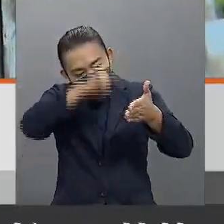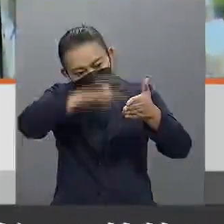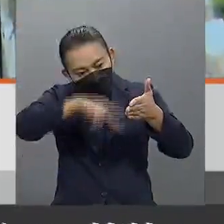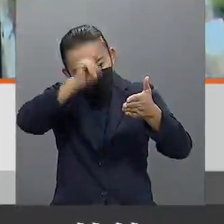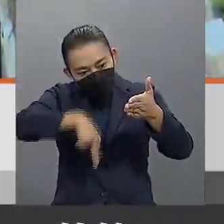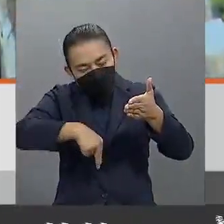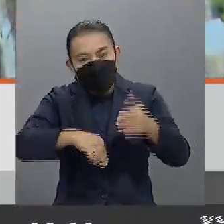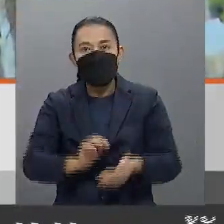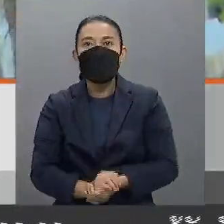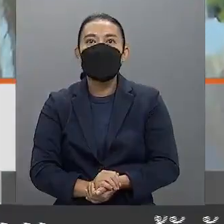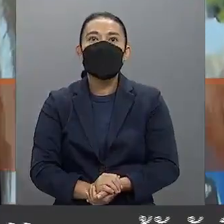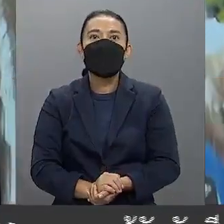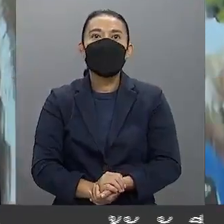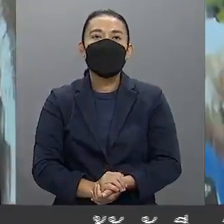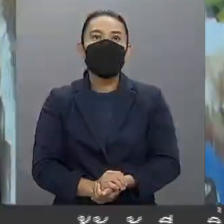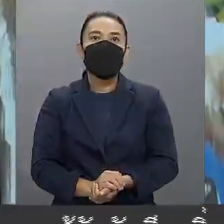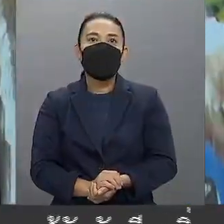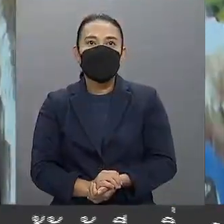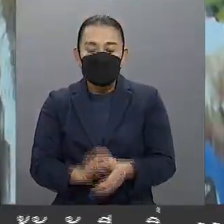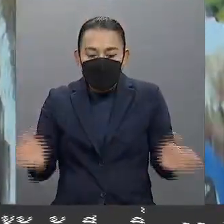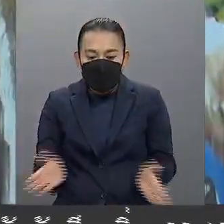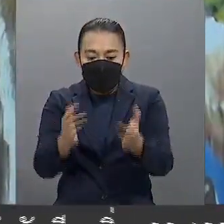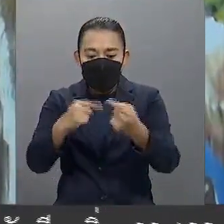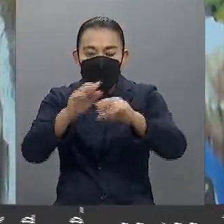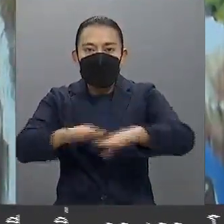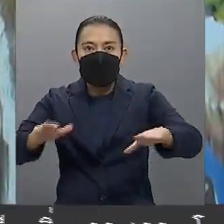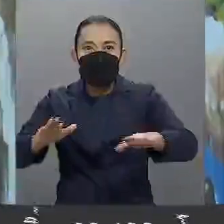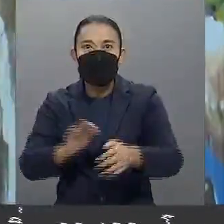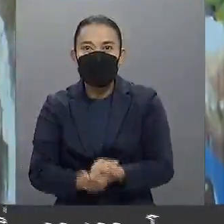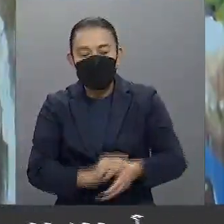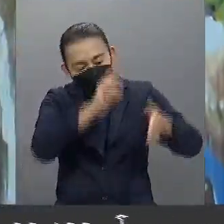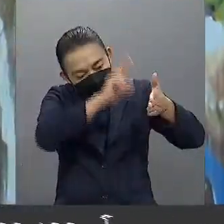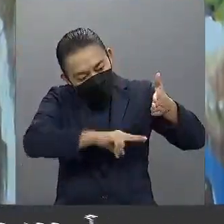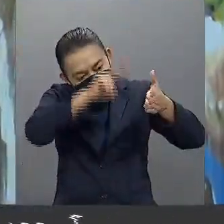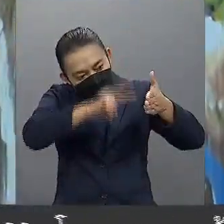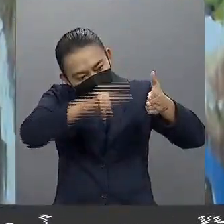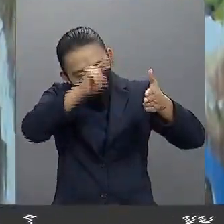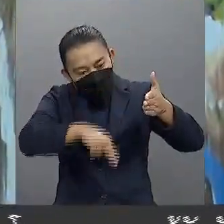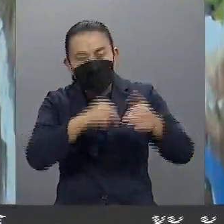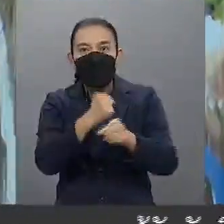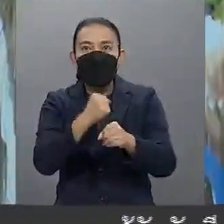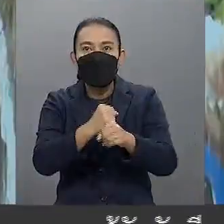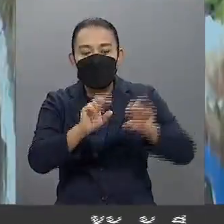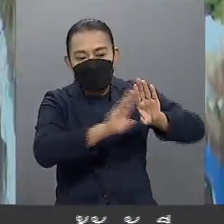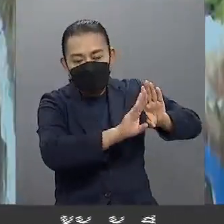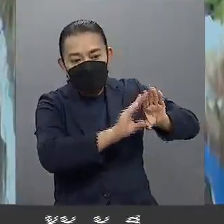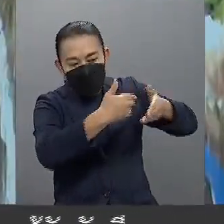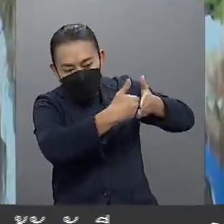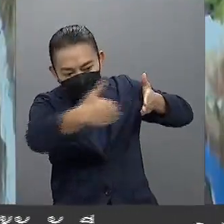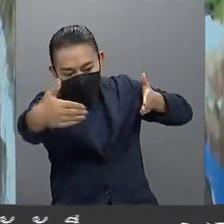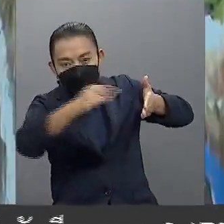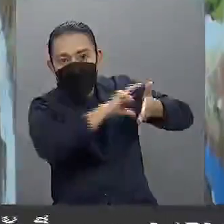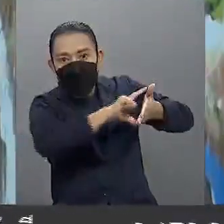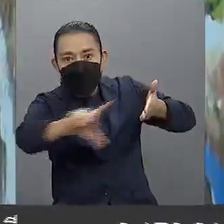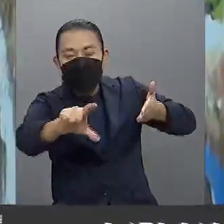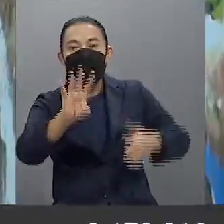นับเป็นส่วนหนึ่งในการสนับสนุนให้เด็กๆ เนี่ยได้มาเต็มที่กับการสร้างสรรค์ผลงานบนกำแพงขนาด40เมตรนะคะและที่สำคัญนี่ยังเป็